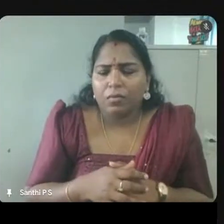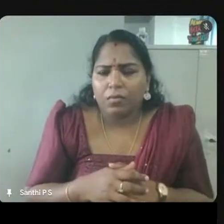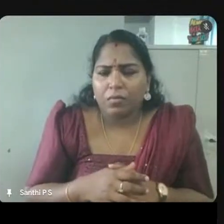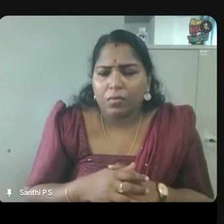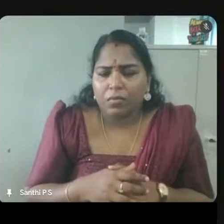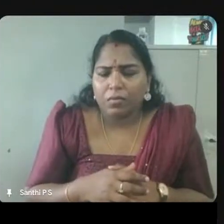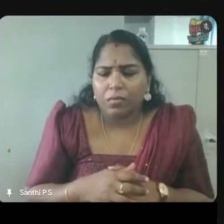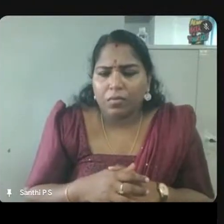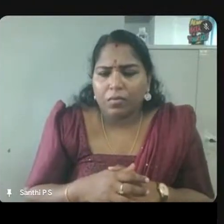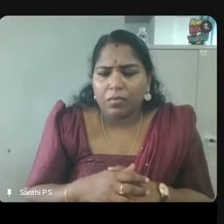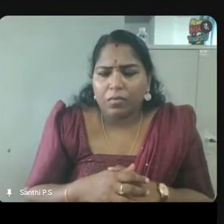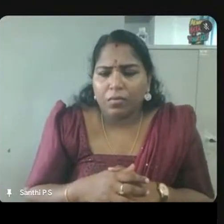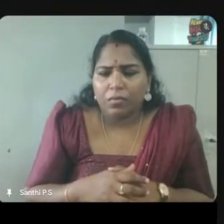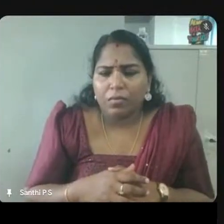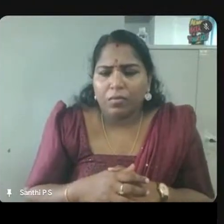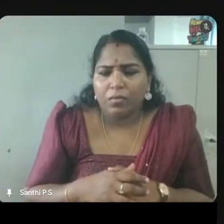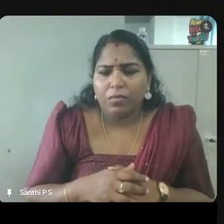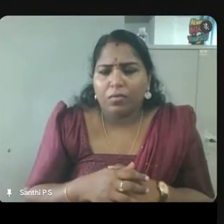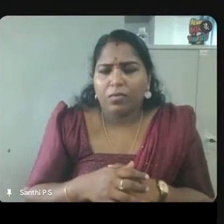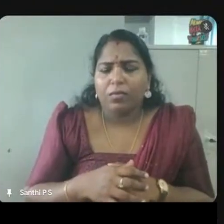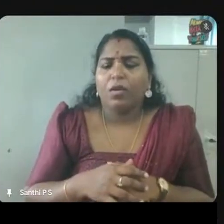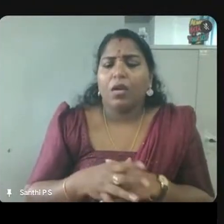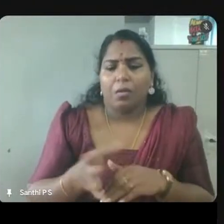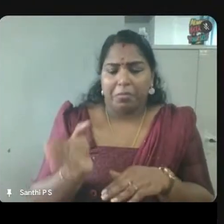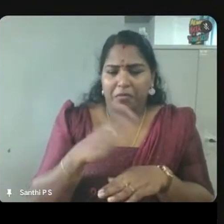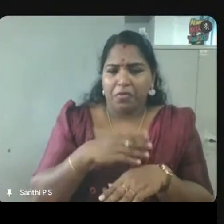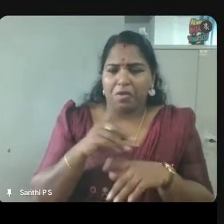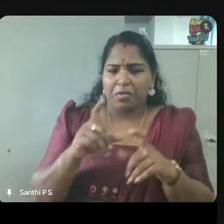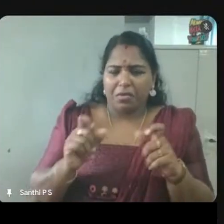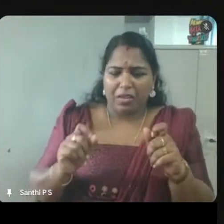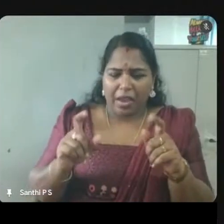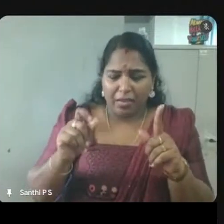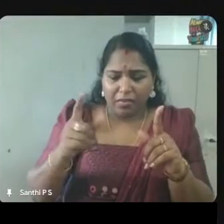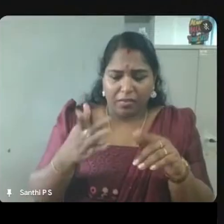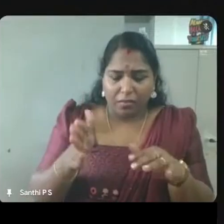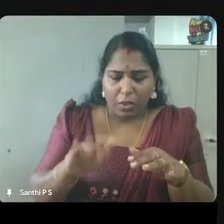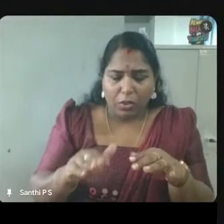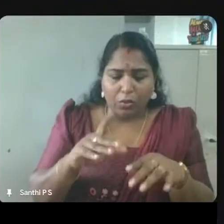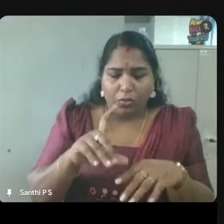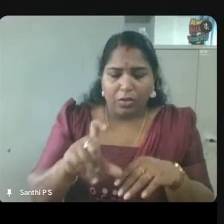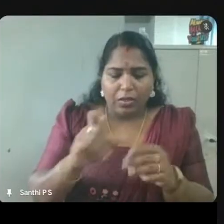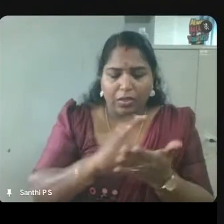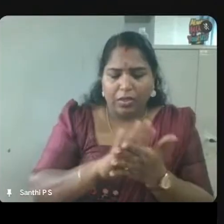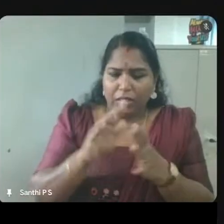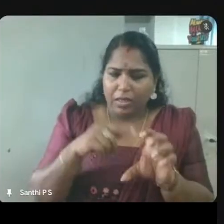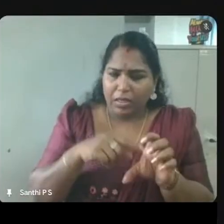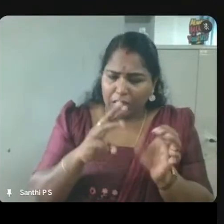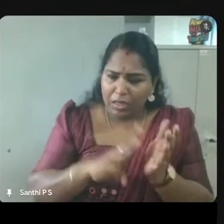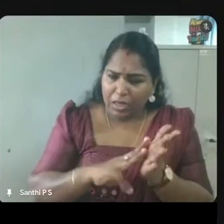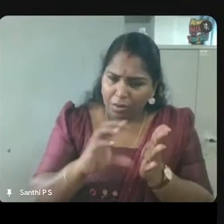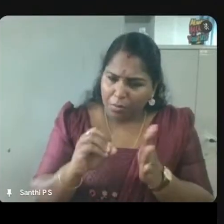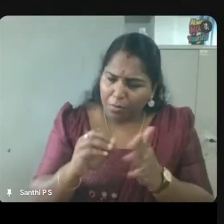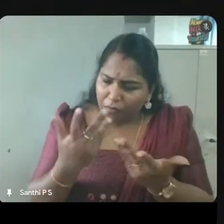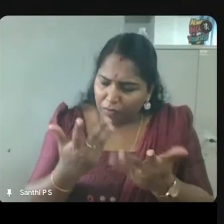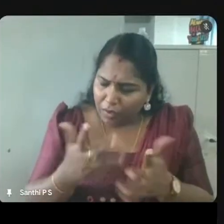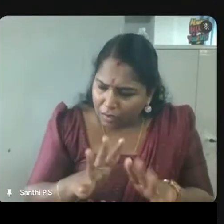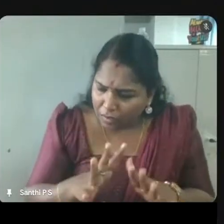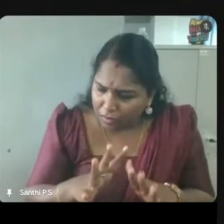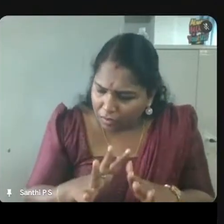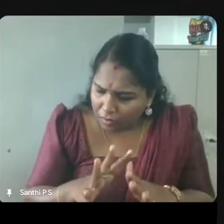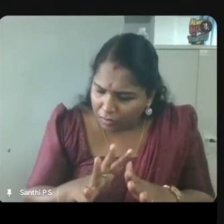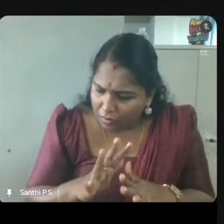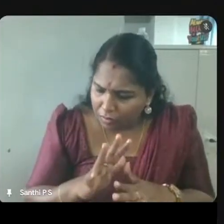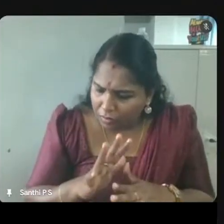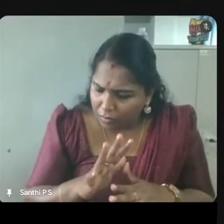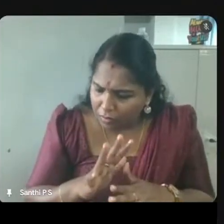കീമോ ഒക്കെ കഴിഞ്ഞിട്ട് ഇരിക്കുകയാണ്. പിന്നെ ഒരു 10 വയസ്സായപ്പോഴും തൊട്ട് ഞാൻ കണ്ണട, ഷോർട്ട് സൈറ്റിന്